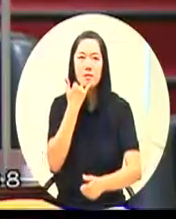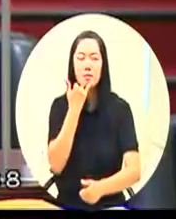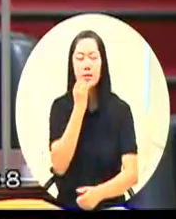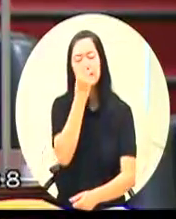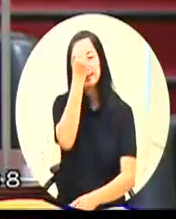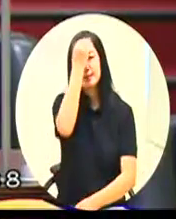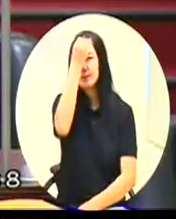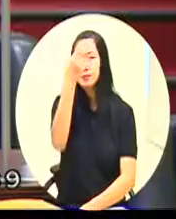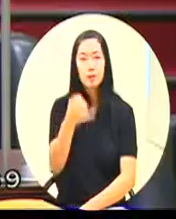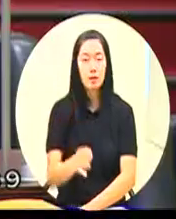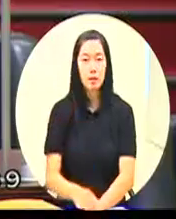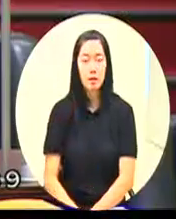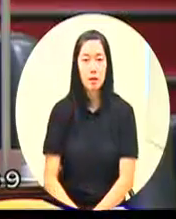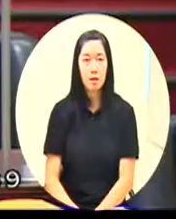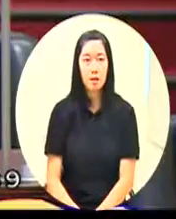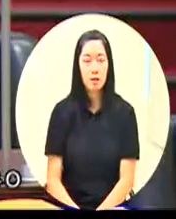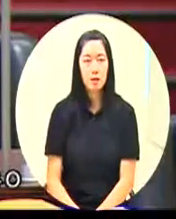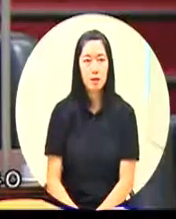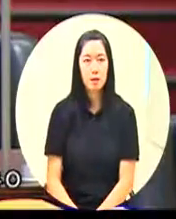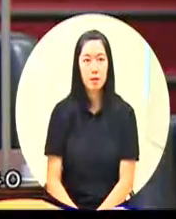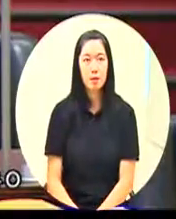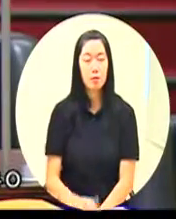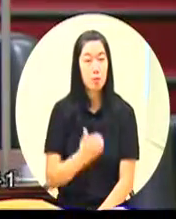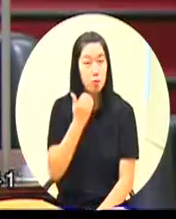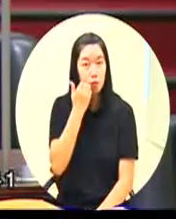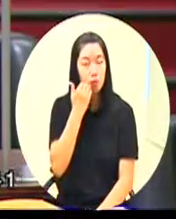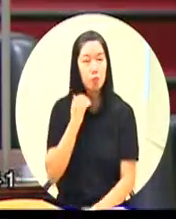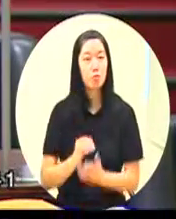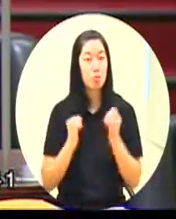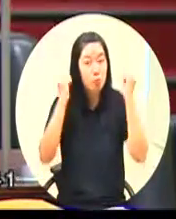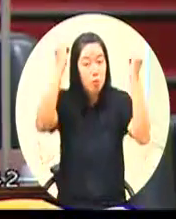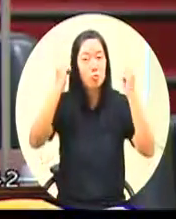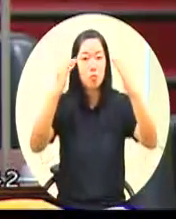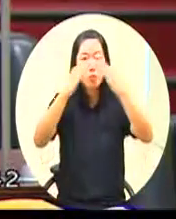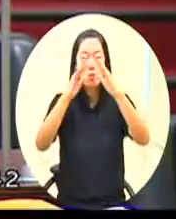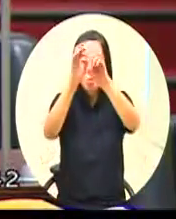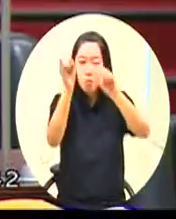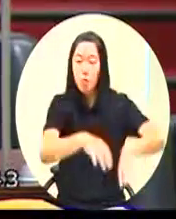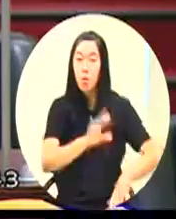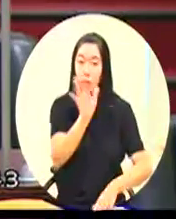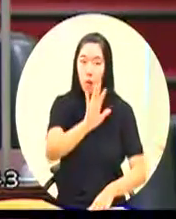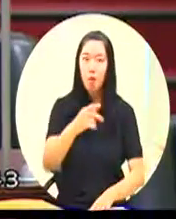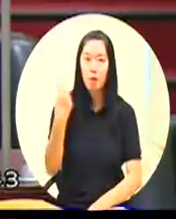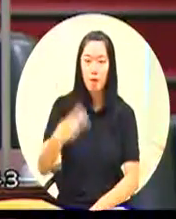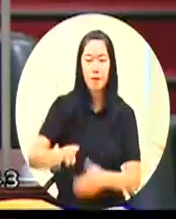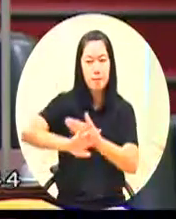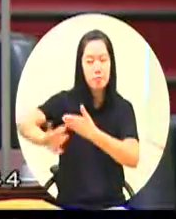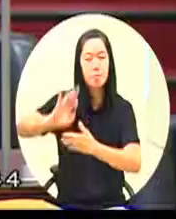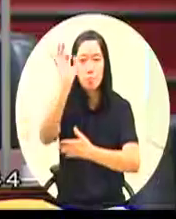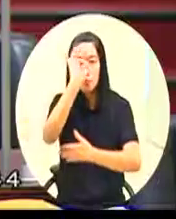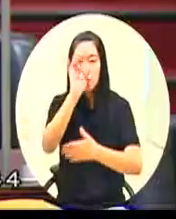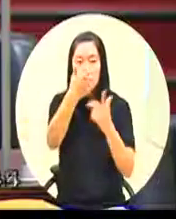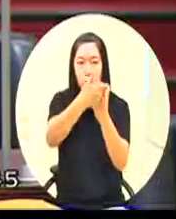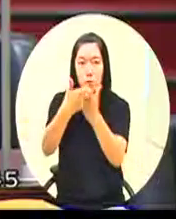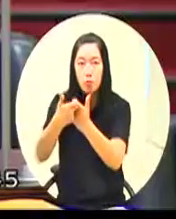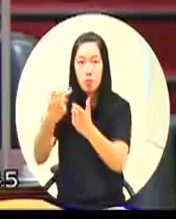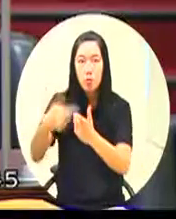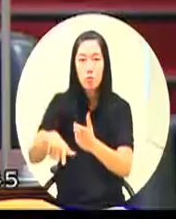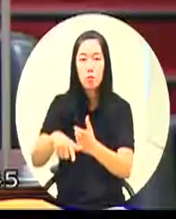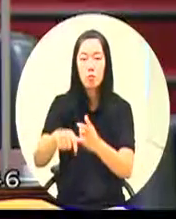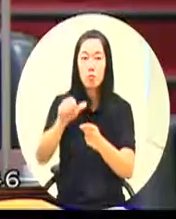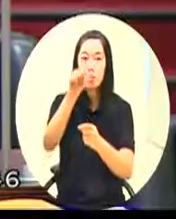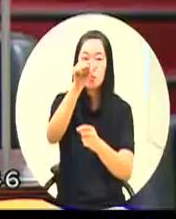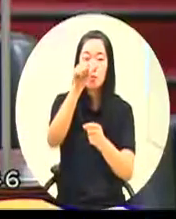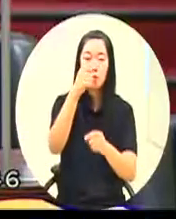如果体育馆不拆，我们一定要找一个适当的，最起码要做5面